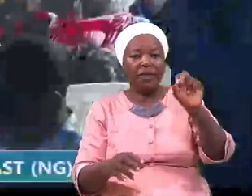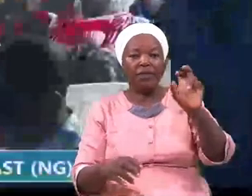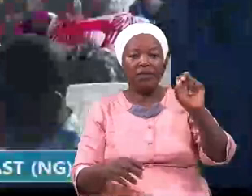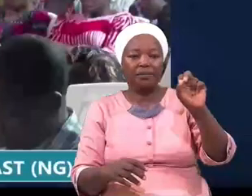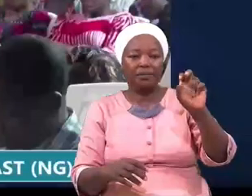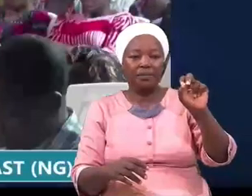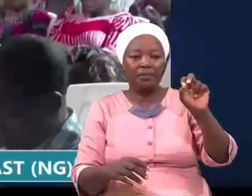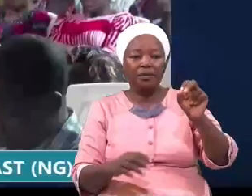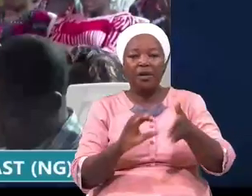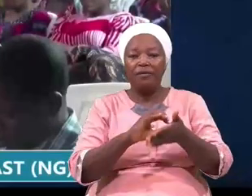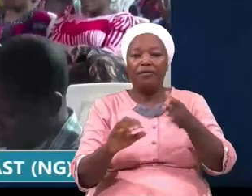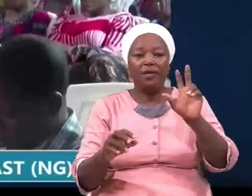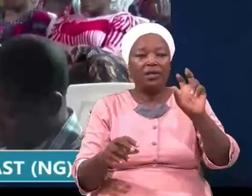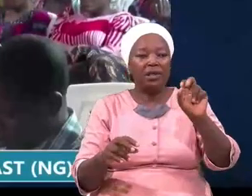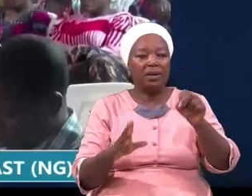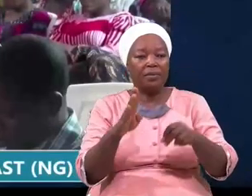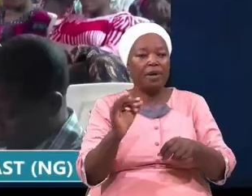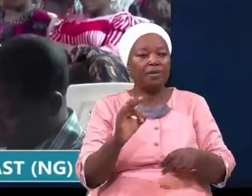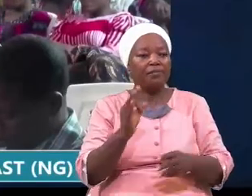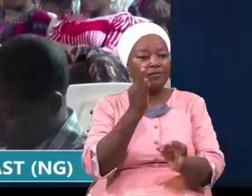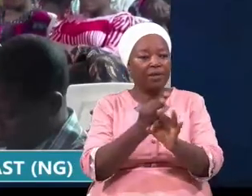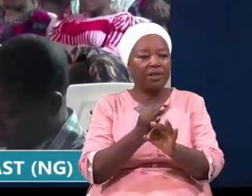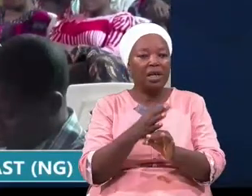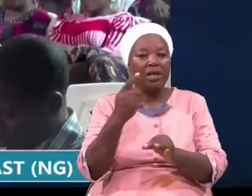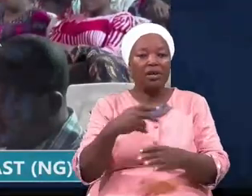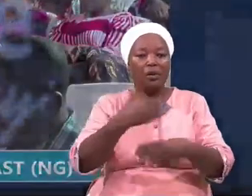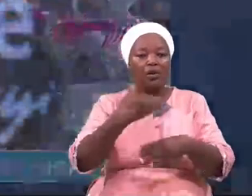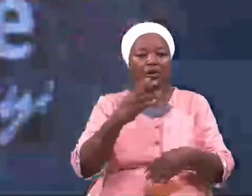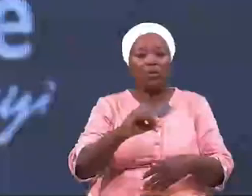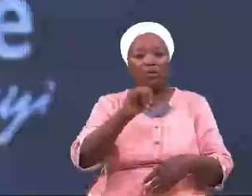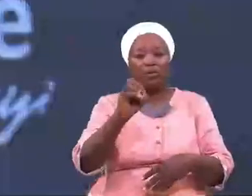Voyons le 30. 30 dit.